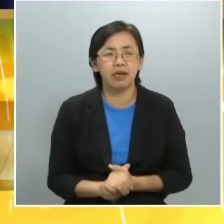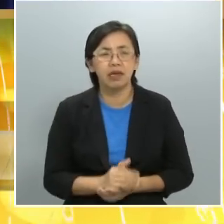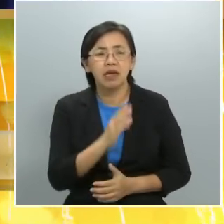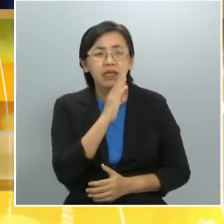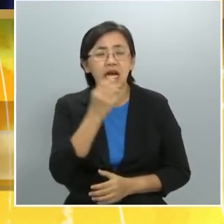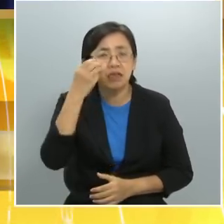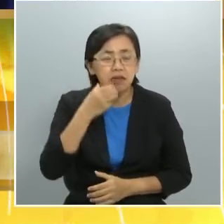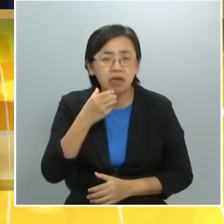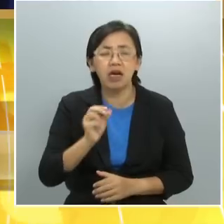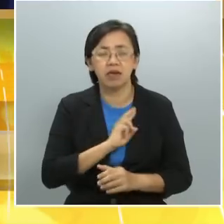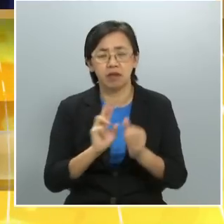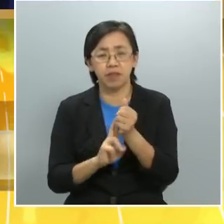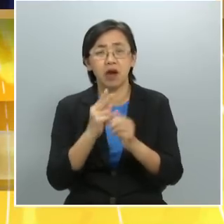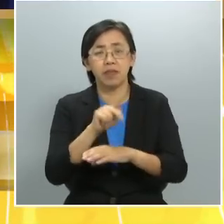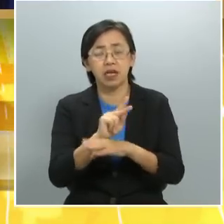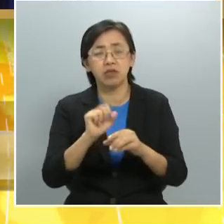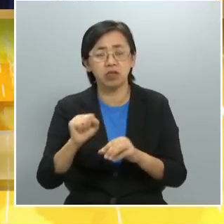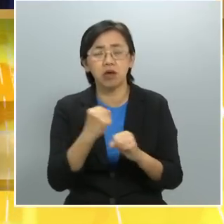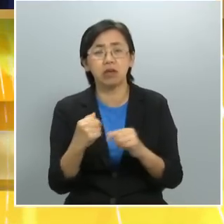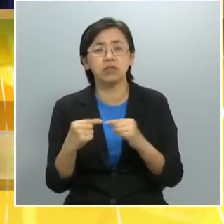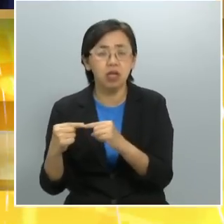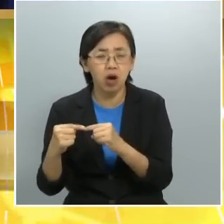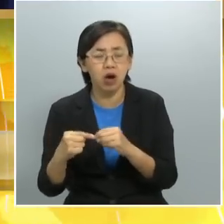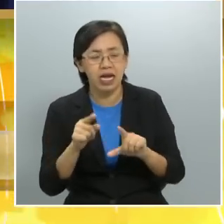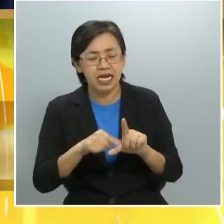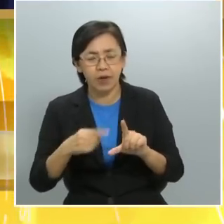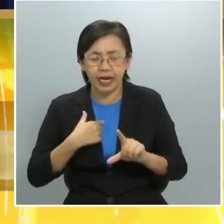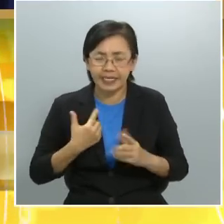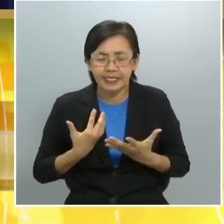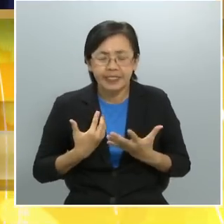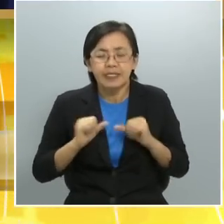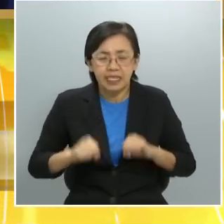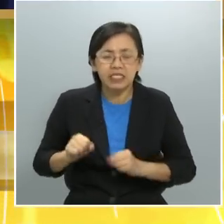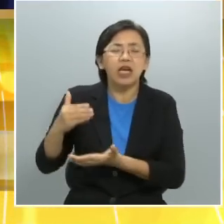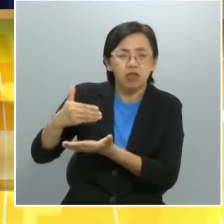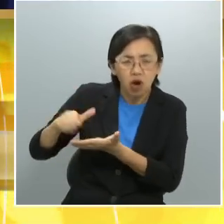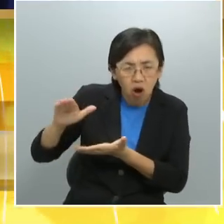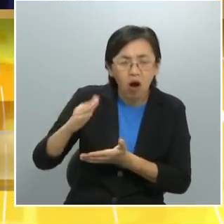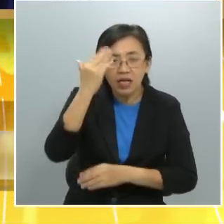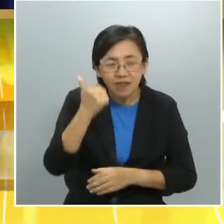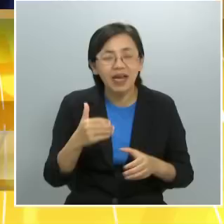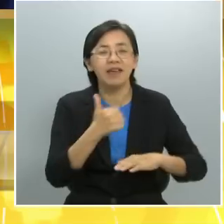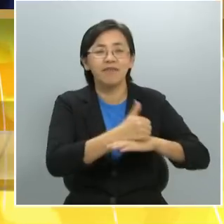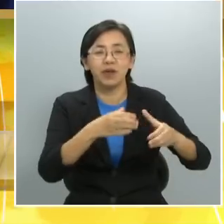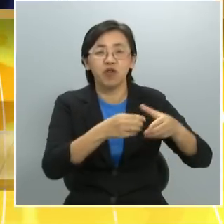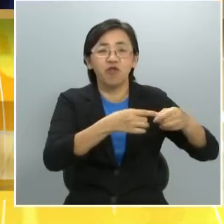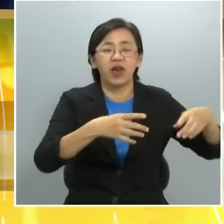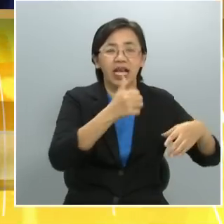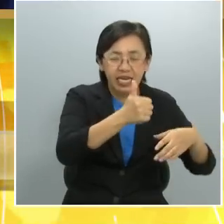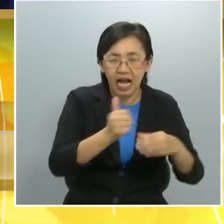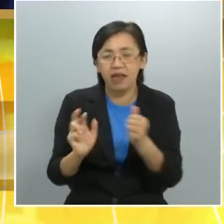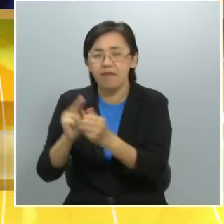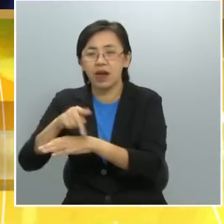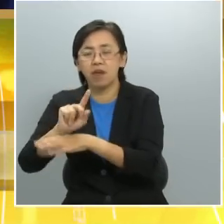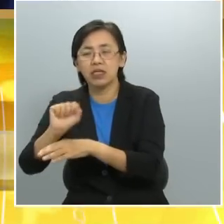ทำหน้าที่รองประธานสภาต่อเนี่ยพรรคก้าวไกลก็จำเป็นต้องตัดสินใจเช่นนี้เพื่อให้ทั้งสองฝ่ายนั้นสามารถแยกกันทำงานได้อย่างชัดเจนไม่ได้เป็น